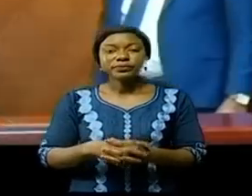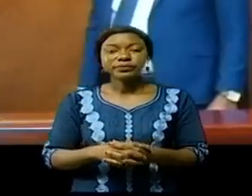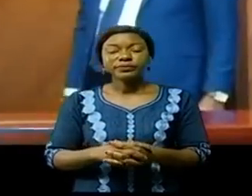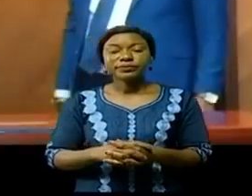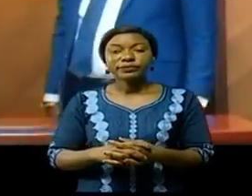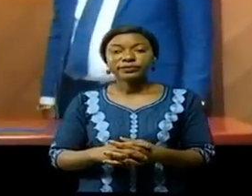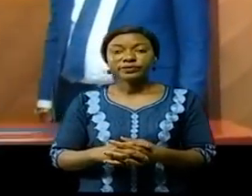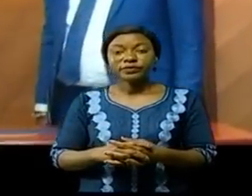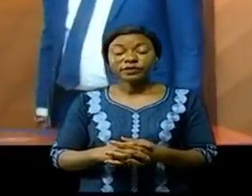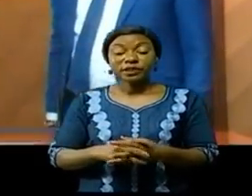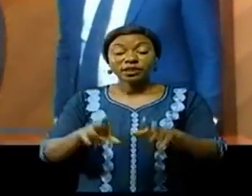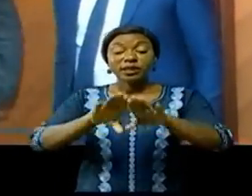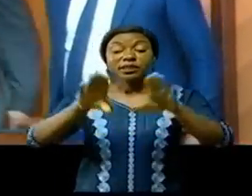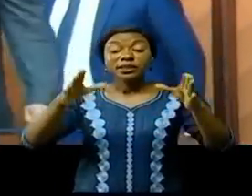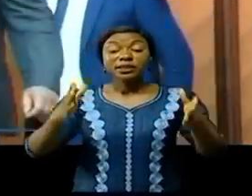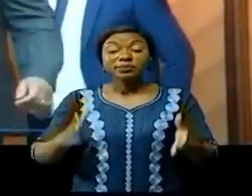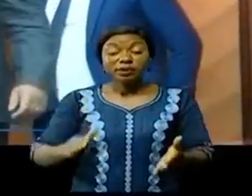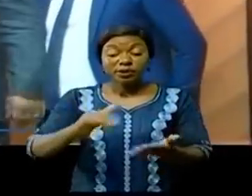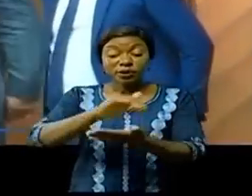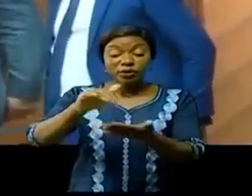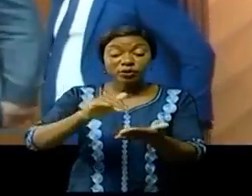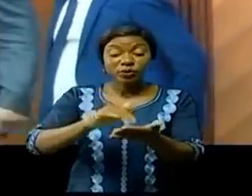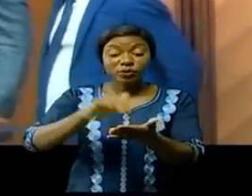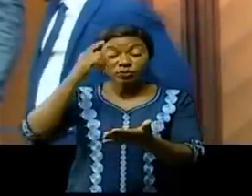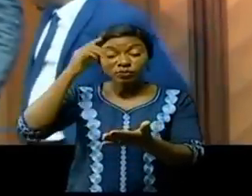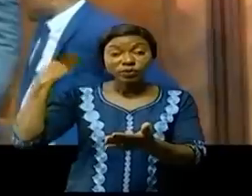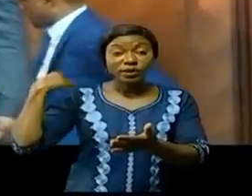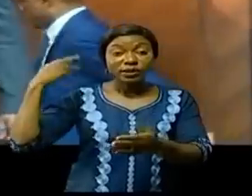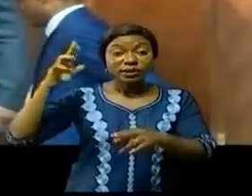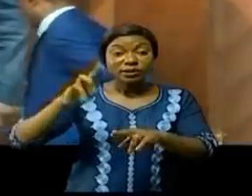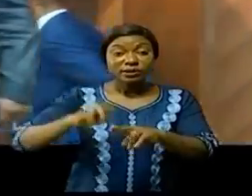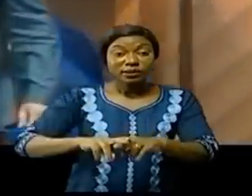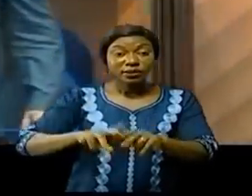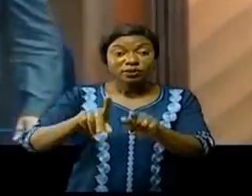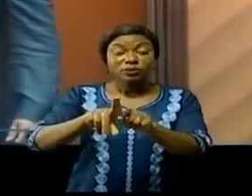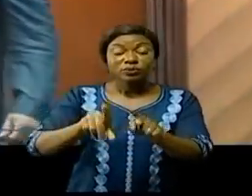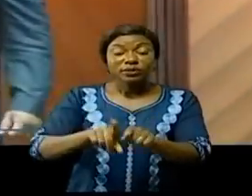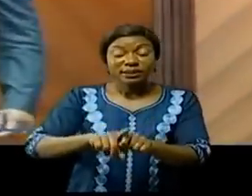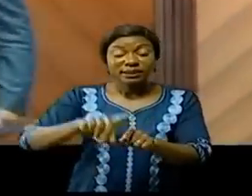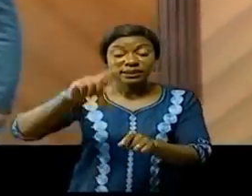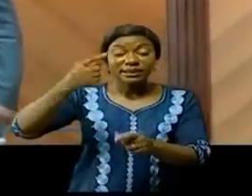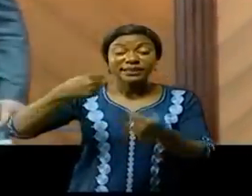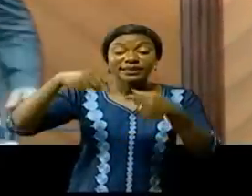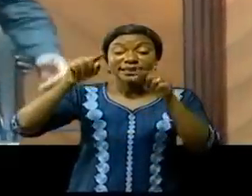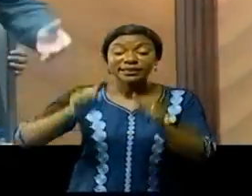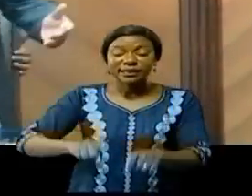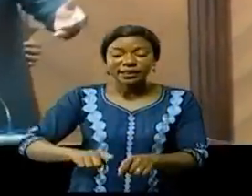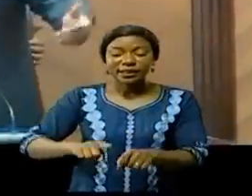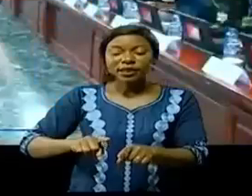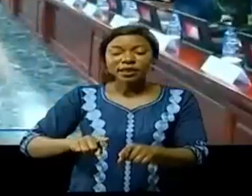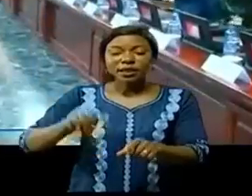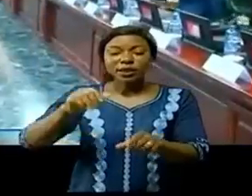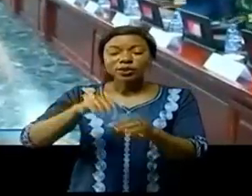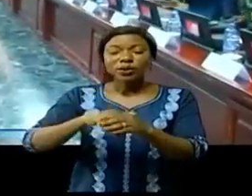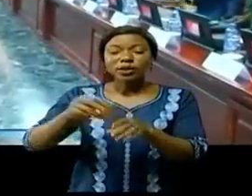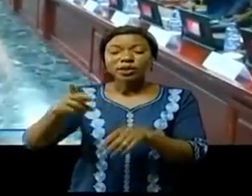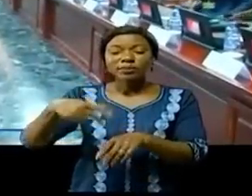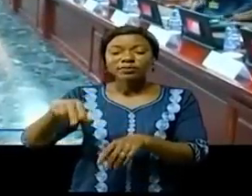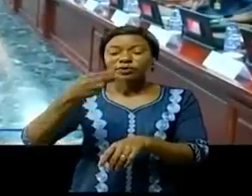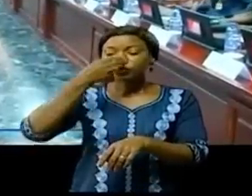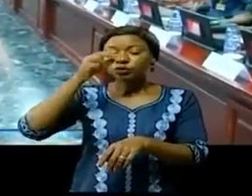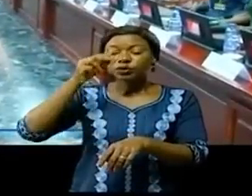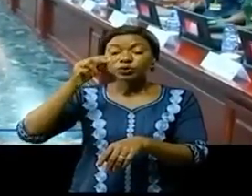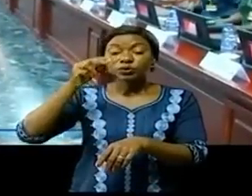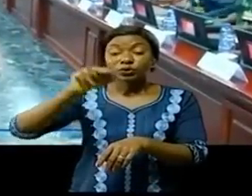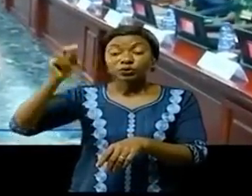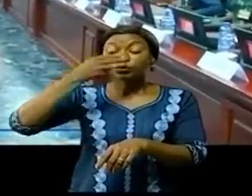Une table ronde sur l'avenir réservée à l'état des sièges instauré depuis maintenant 1 année dans les provinces du Nord Kivu et de l'Ituri sera bientôt